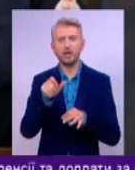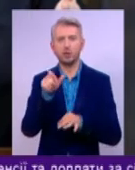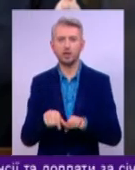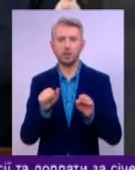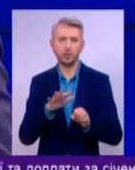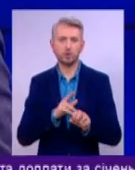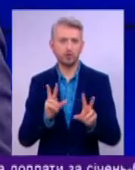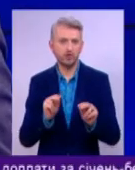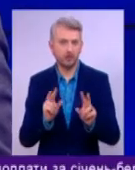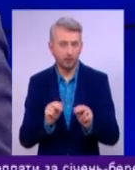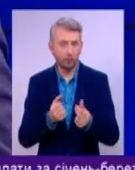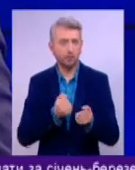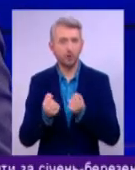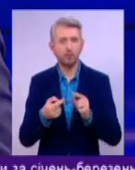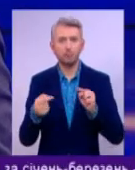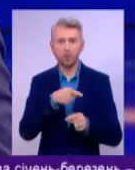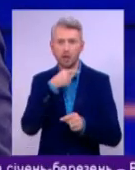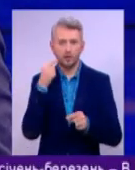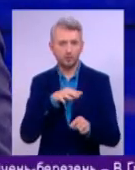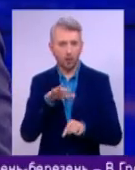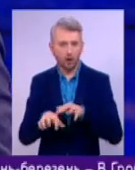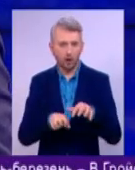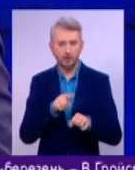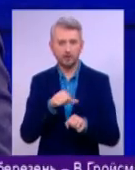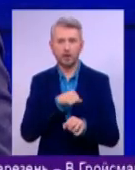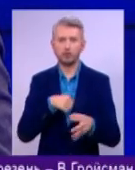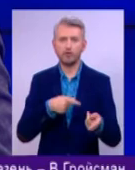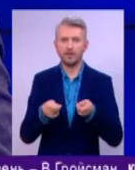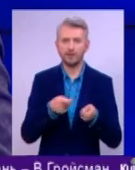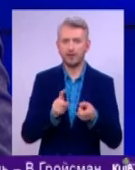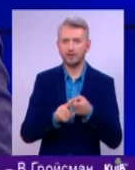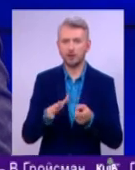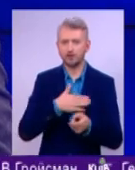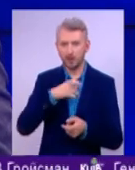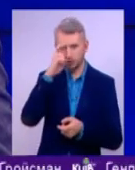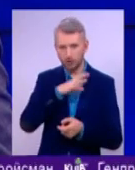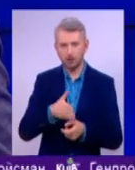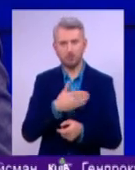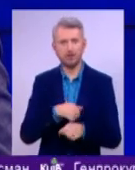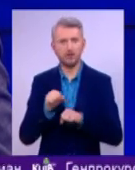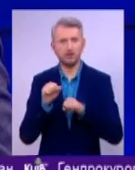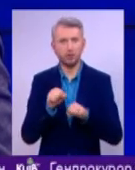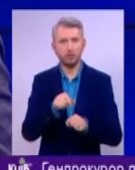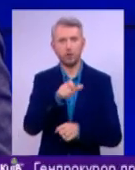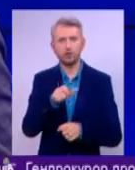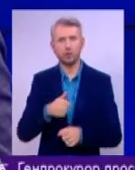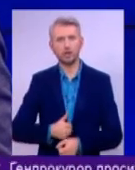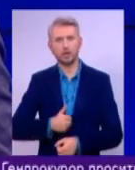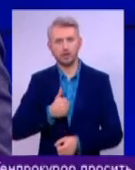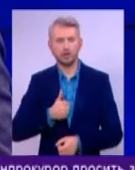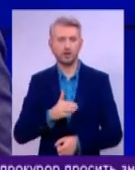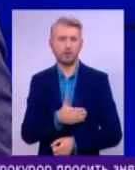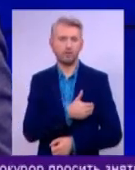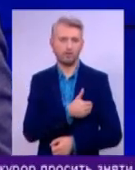бути щасливою. У боротьбі проти російської агресії за суверенітет та незалежність нашої країни ми відстоюємо людську гідність і